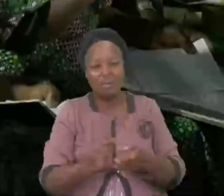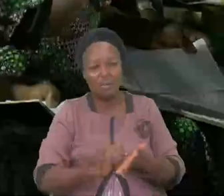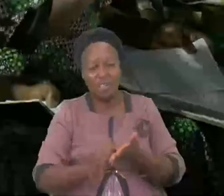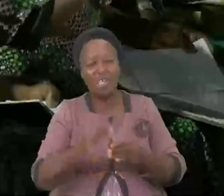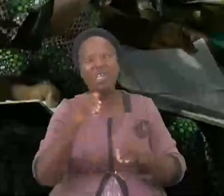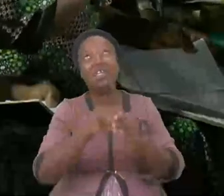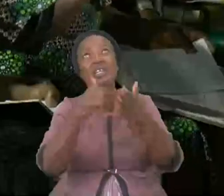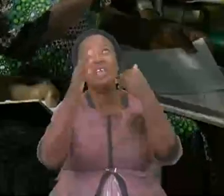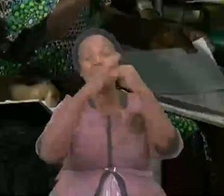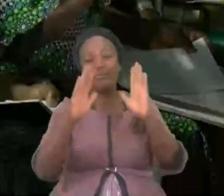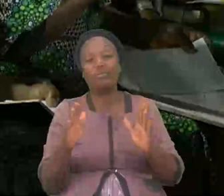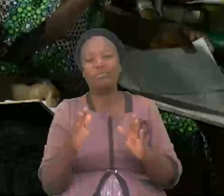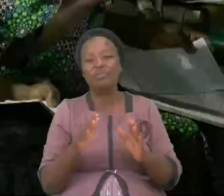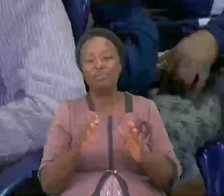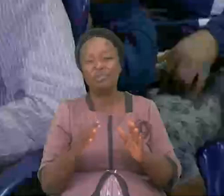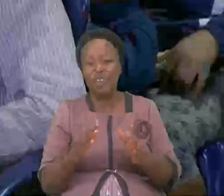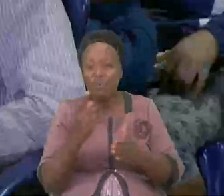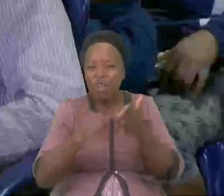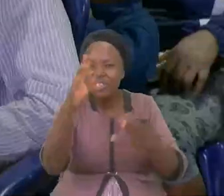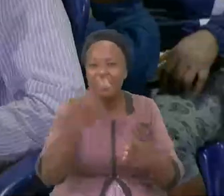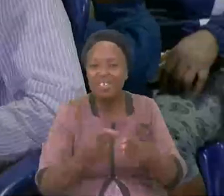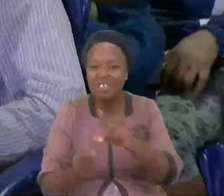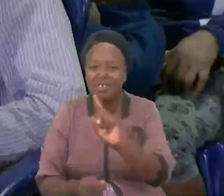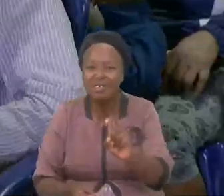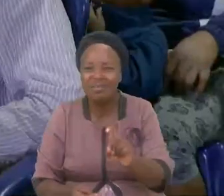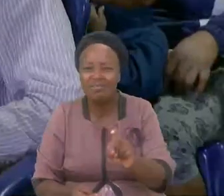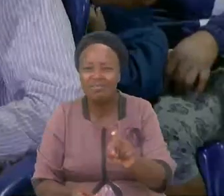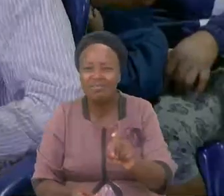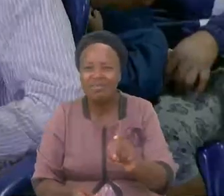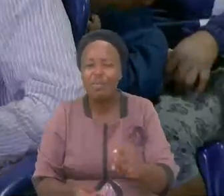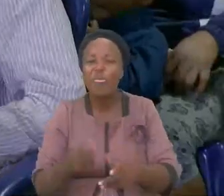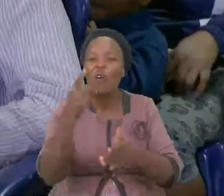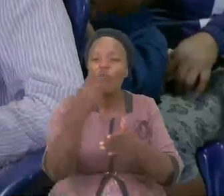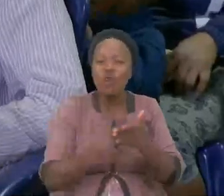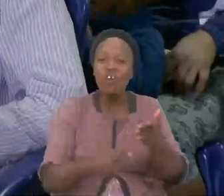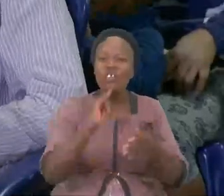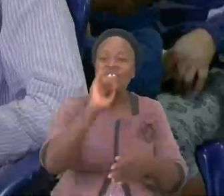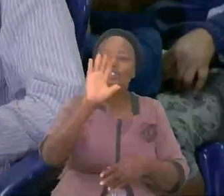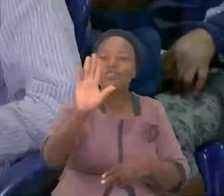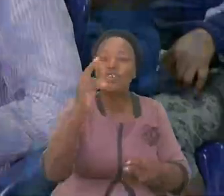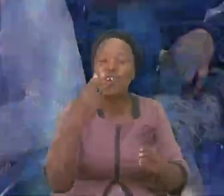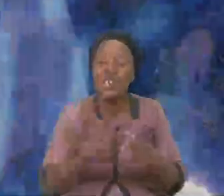Réjouissez-vous que vos noms sont écrits au ciel. Quel est ton nom? J'ai dit, quel est ton nom?